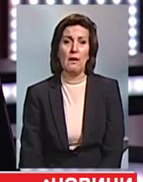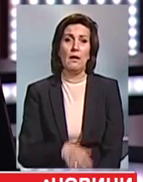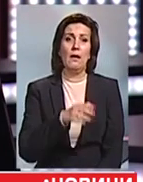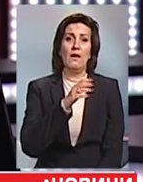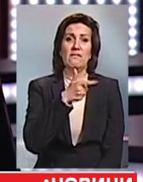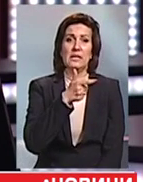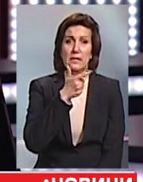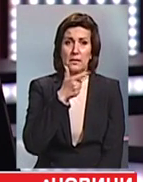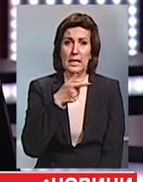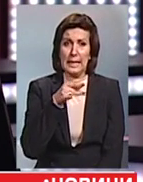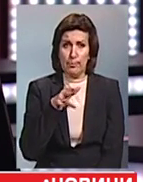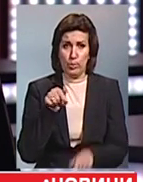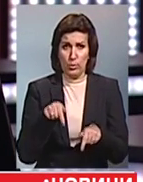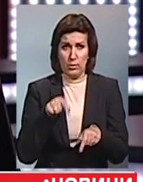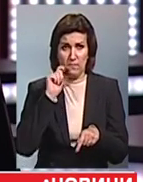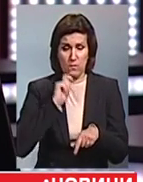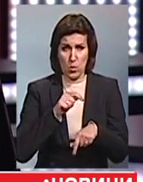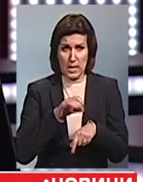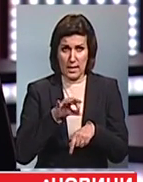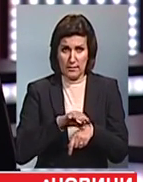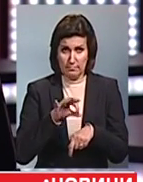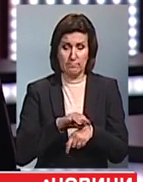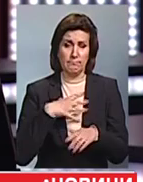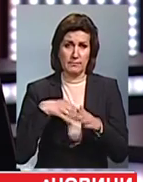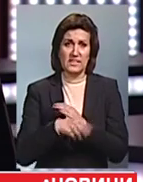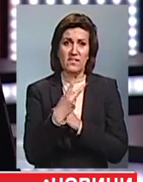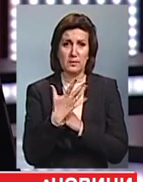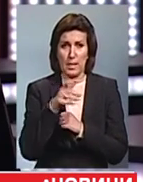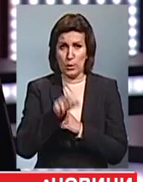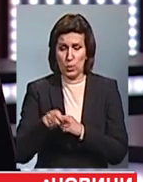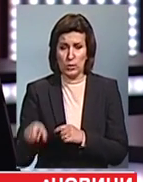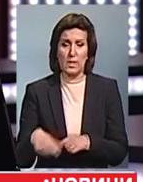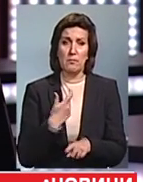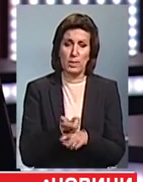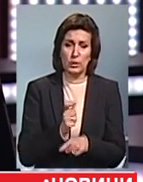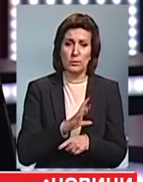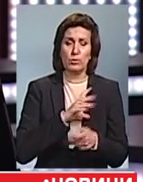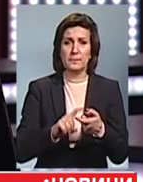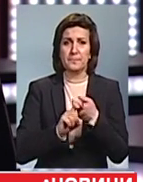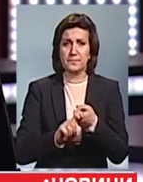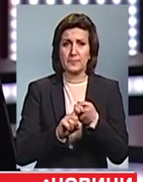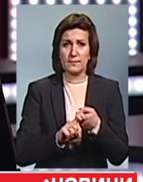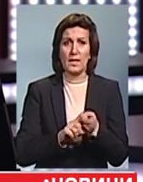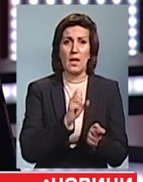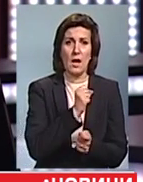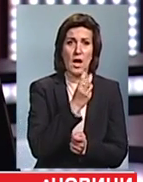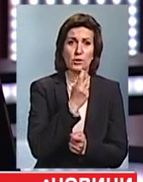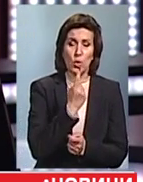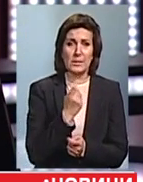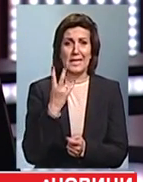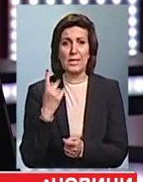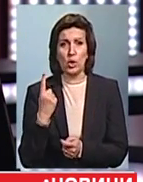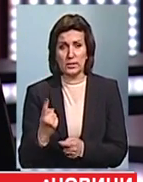Від грипу в Україні за цей сезон померло 25 людей. Переважна більшість з них були заражені штамом